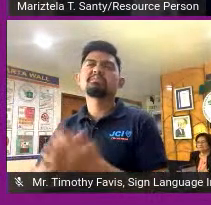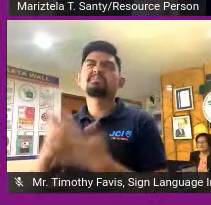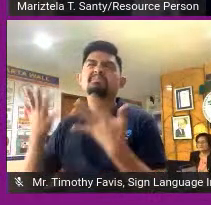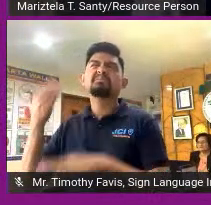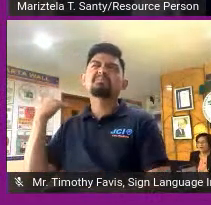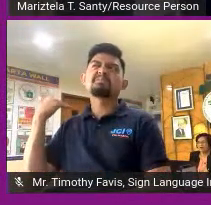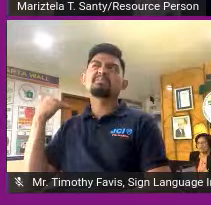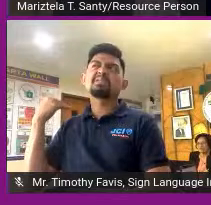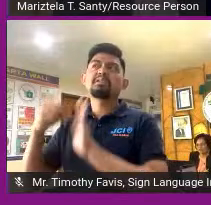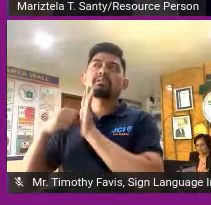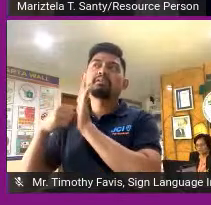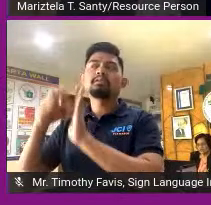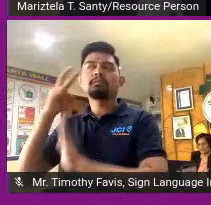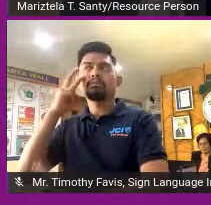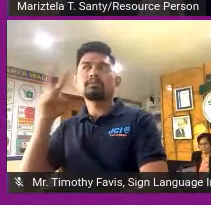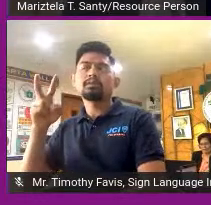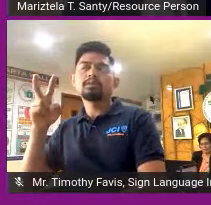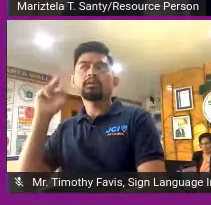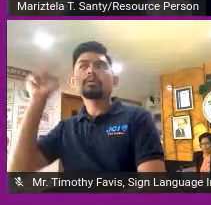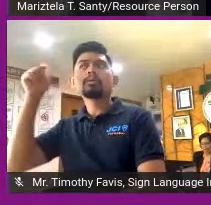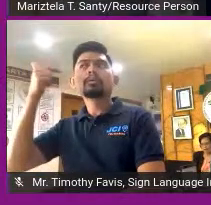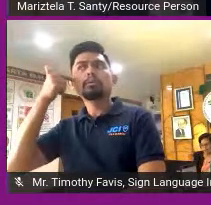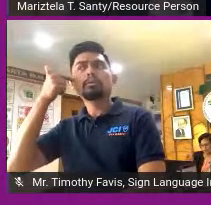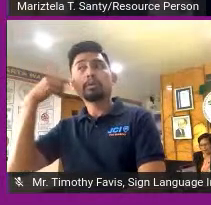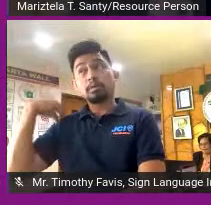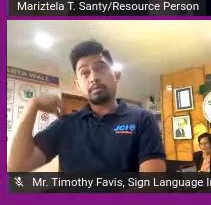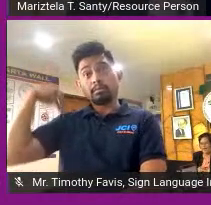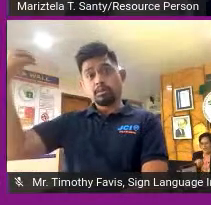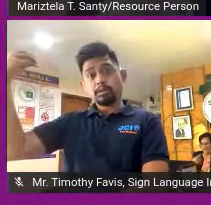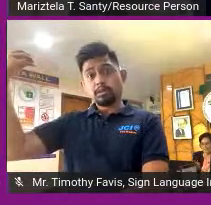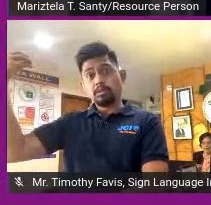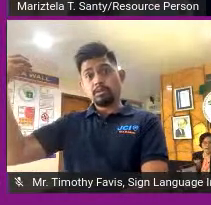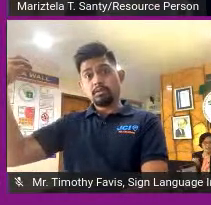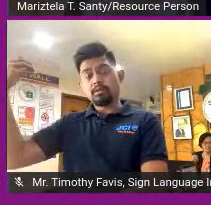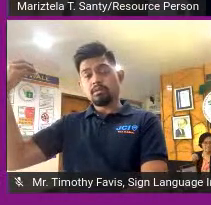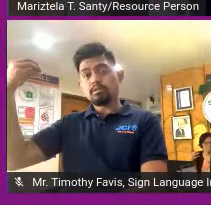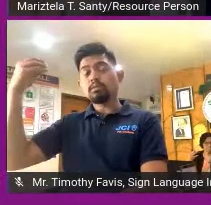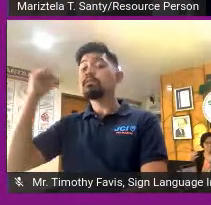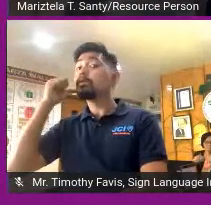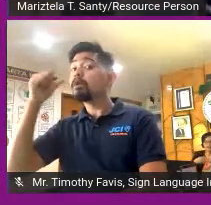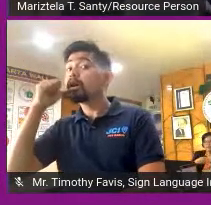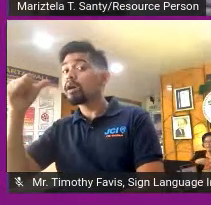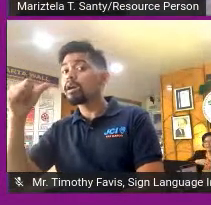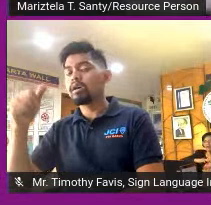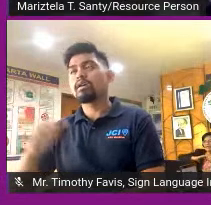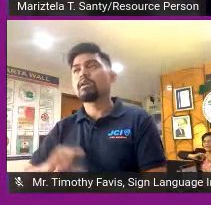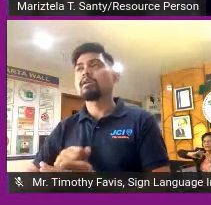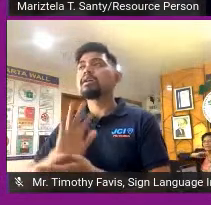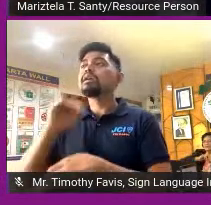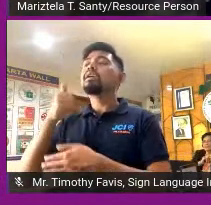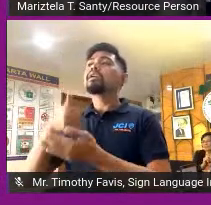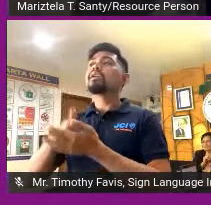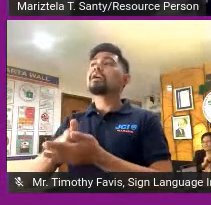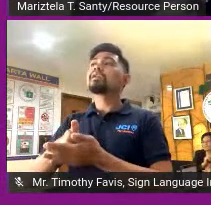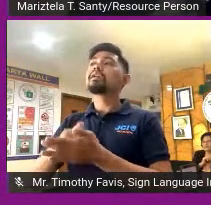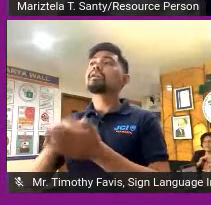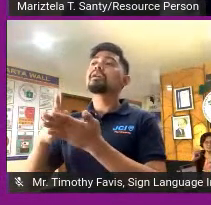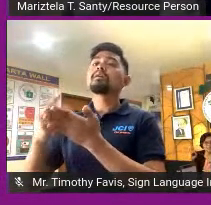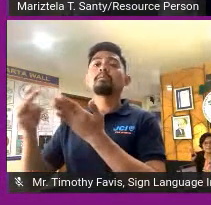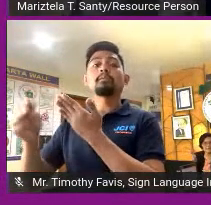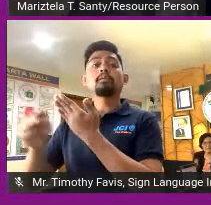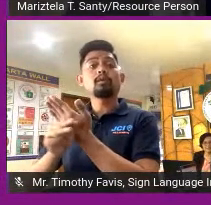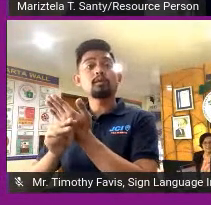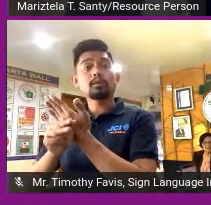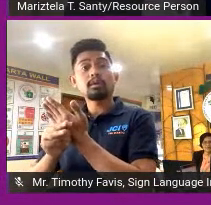makitang government official na babae. Or ang programa ay lahat lang parang